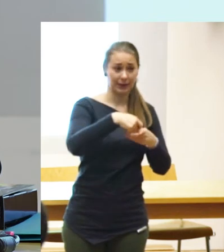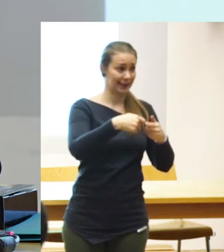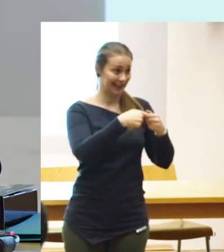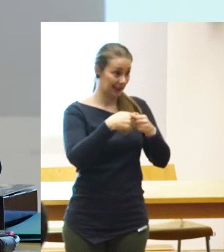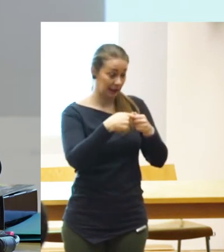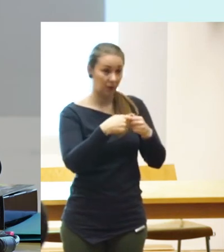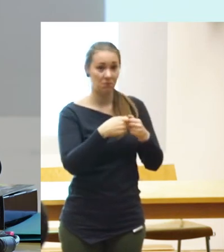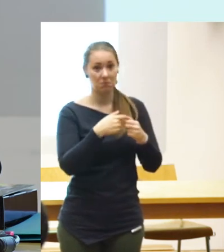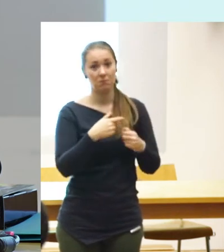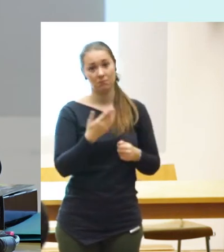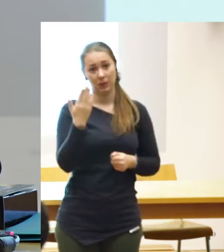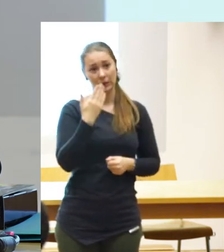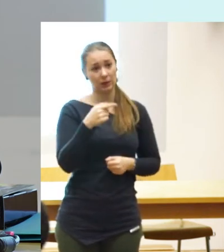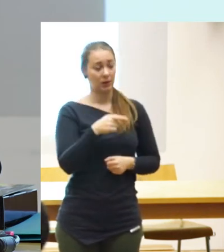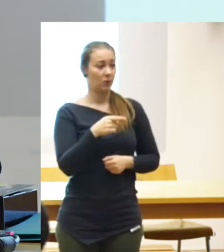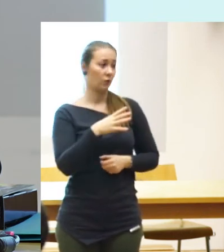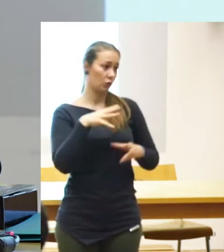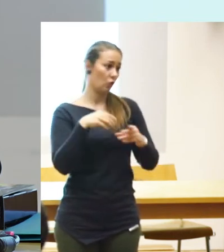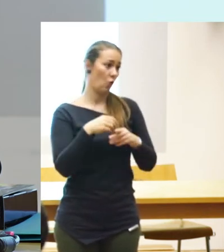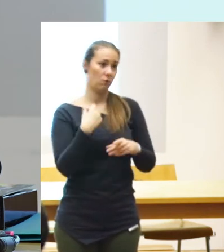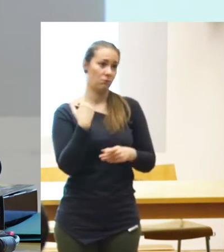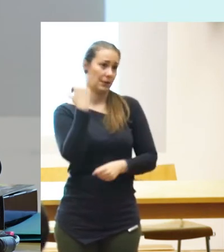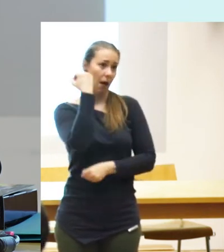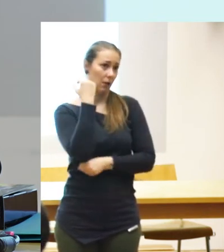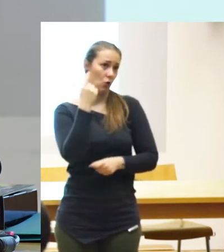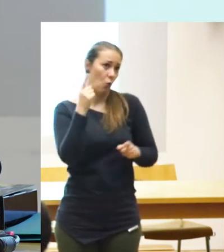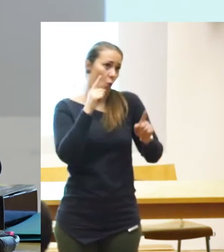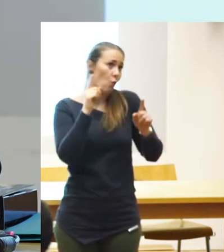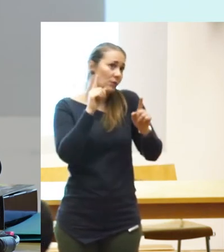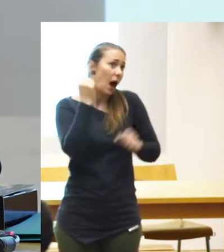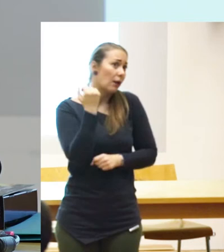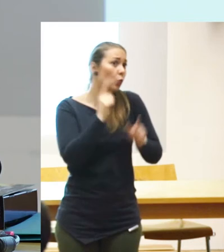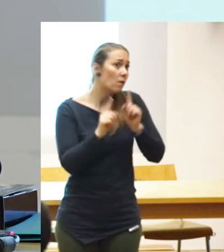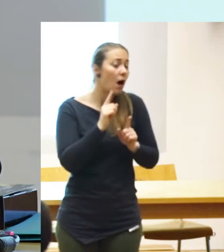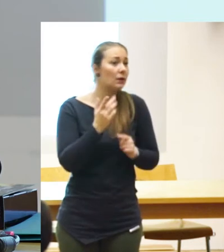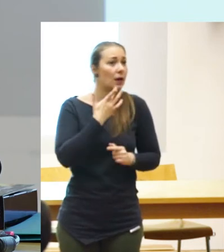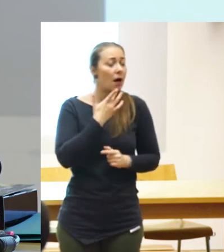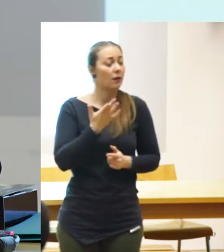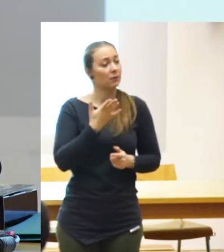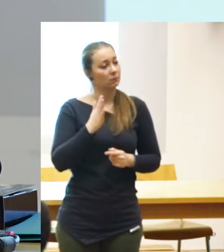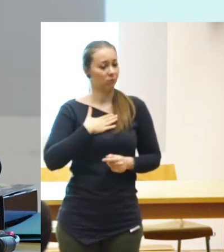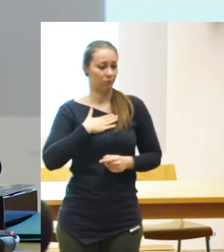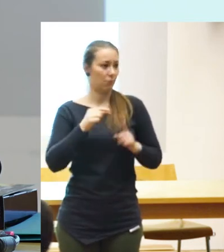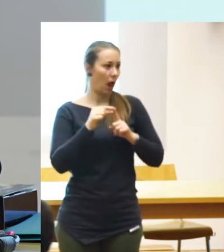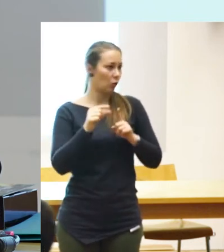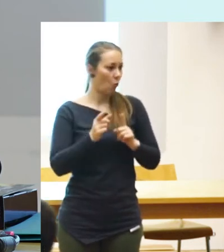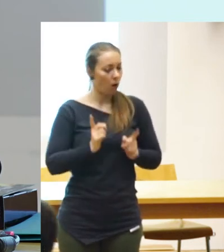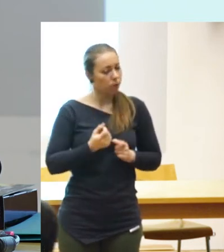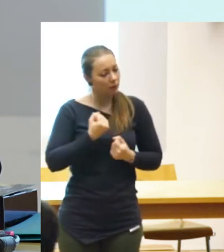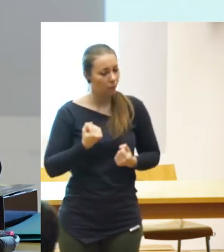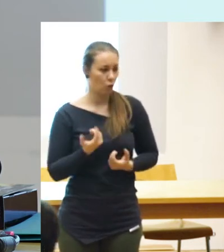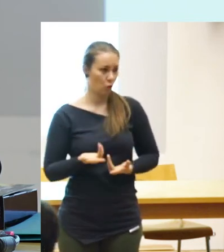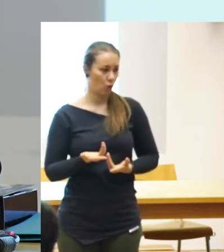nad tím, jak má Plato fungovat, nebo co si od něj slibujeme a